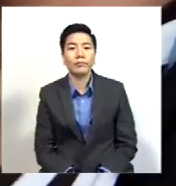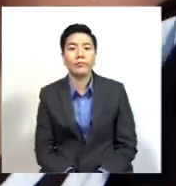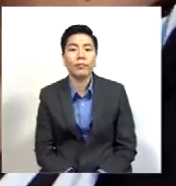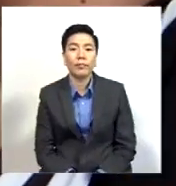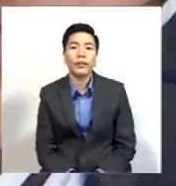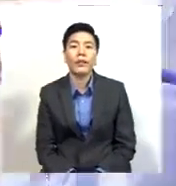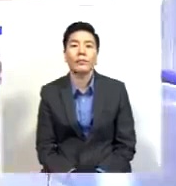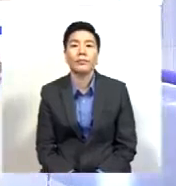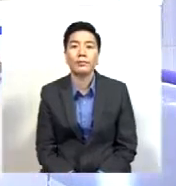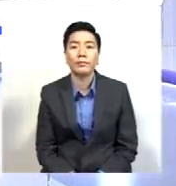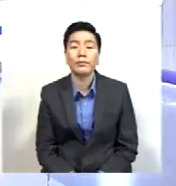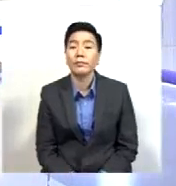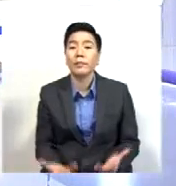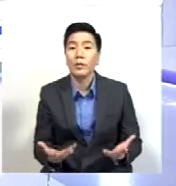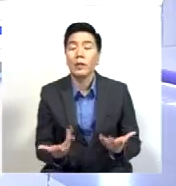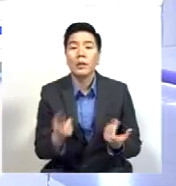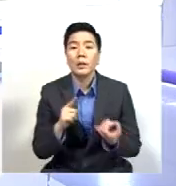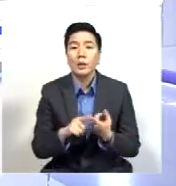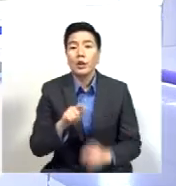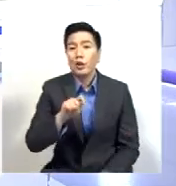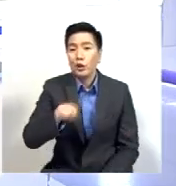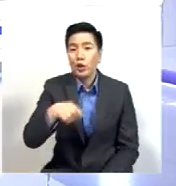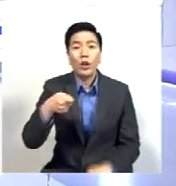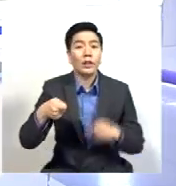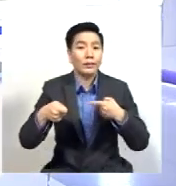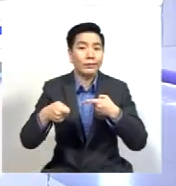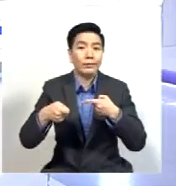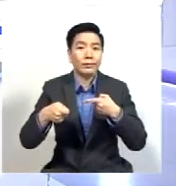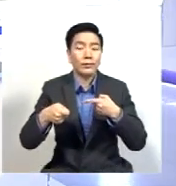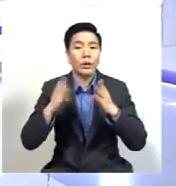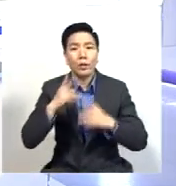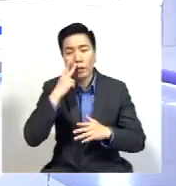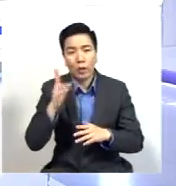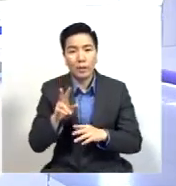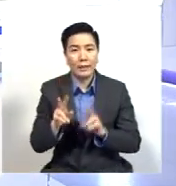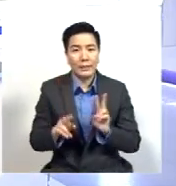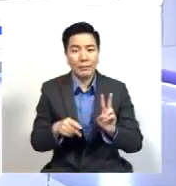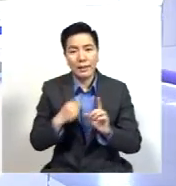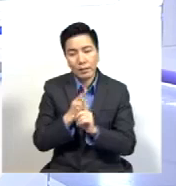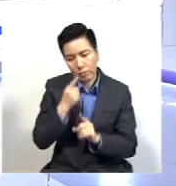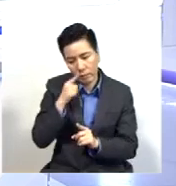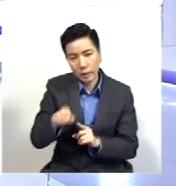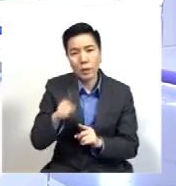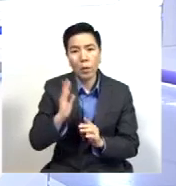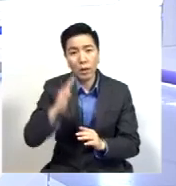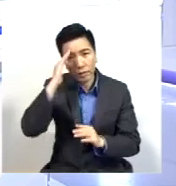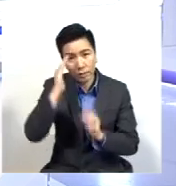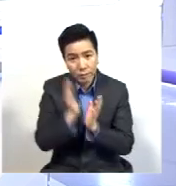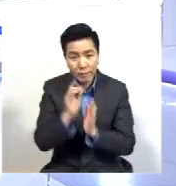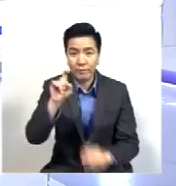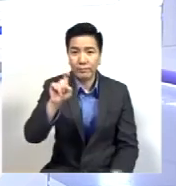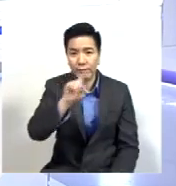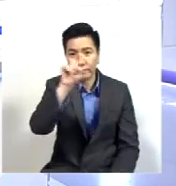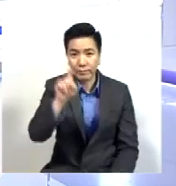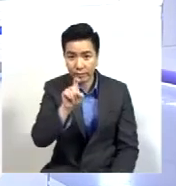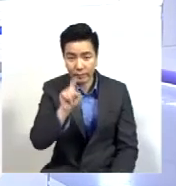ไปได้เป็นไปได้หรือไม่อย่างไรว่าช้อนนี่แหละฮะที่2คนที่เข้ามาตามแล้วเอาช้อนอันนั้นไปน่าจะเป็นเจ้าหน้าที่หรือไม ่ นะฮะ